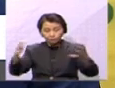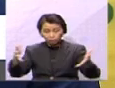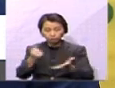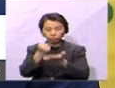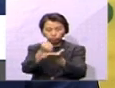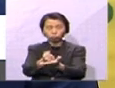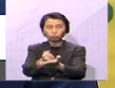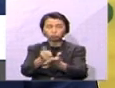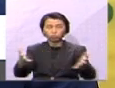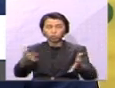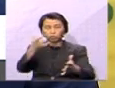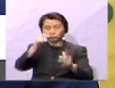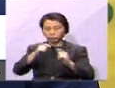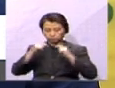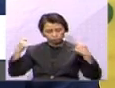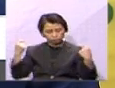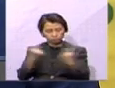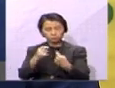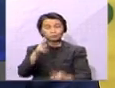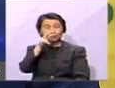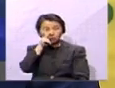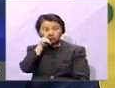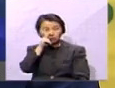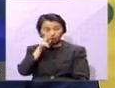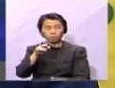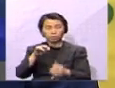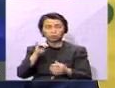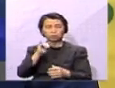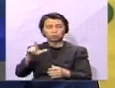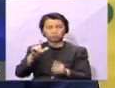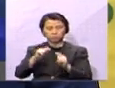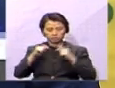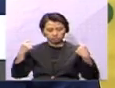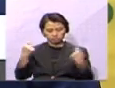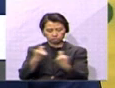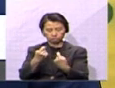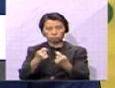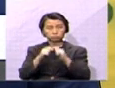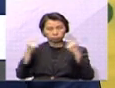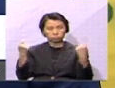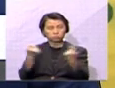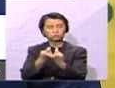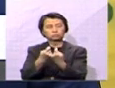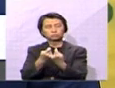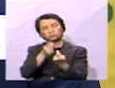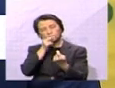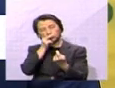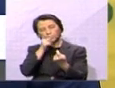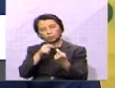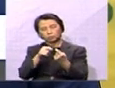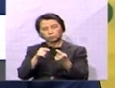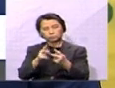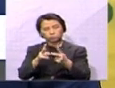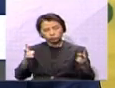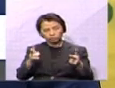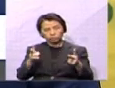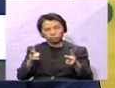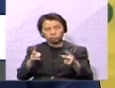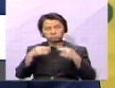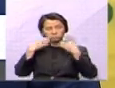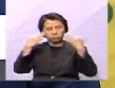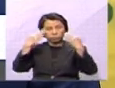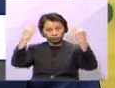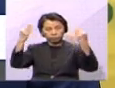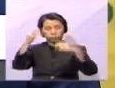kerana pasukan kita merupakan satu pasukan yang agak toh di